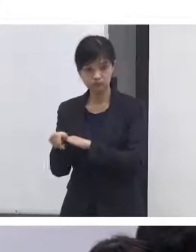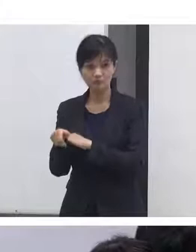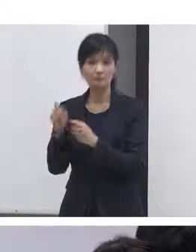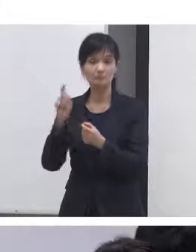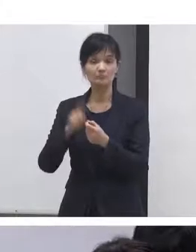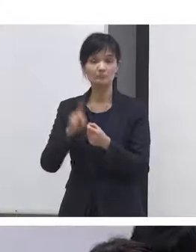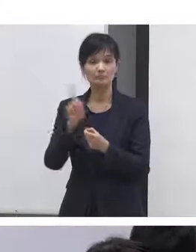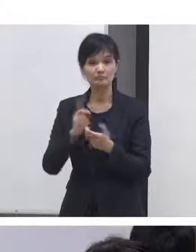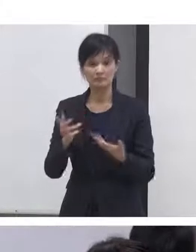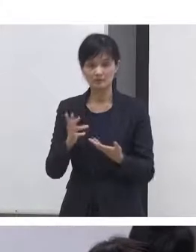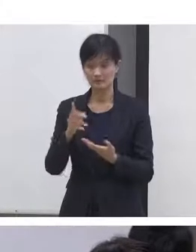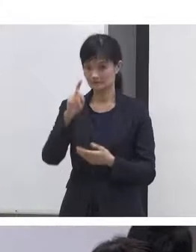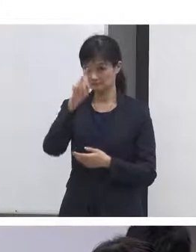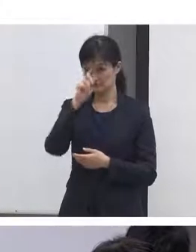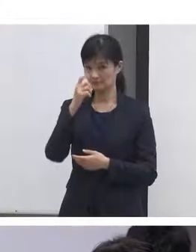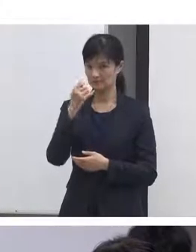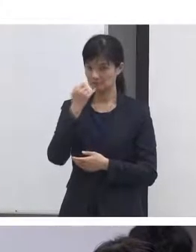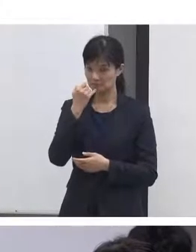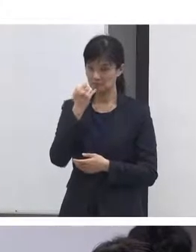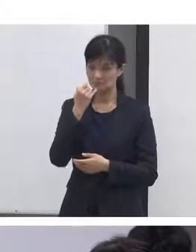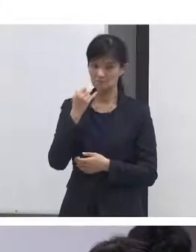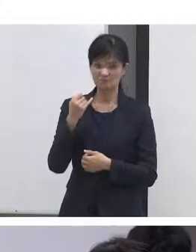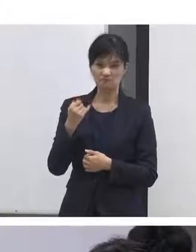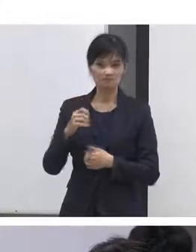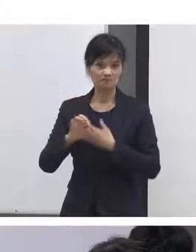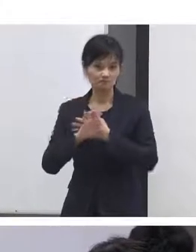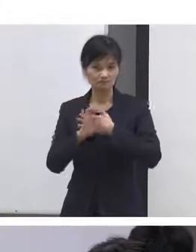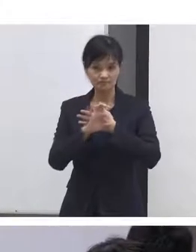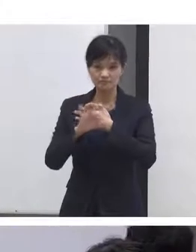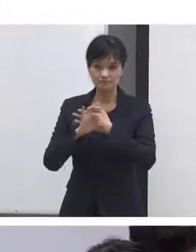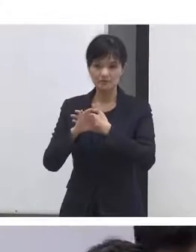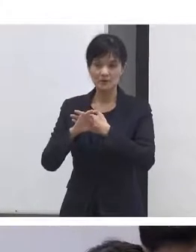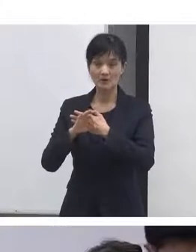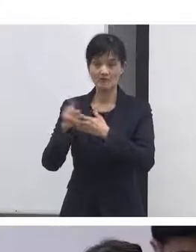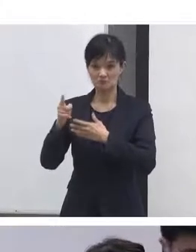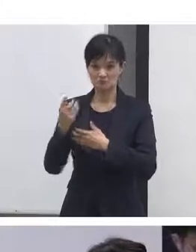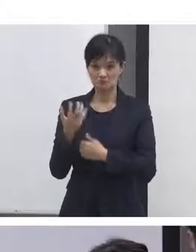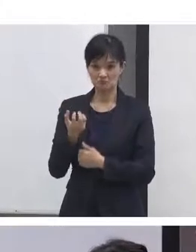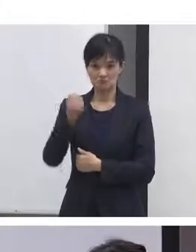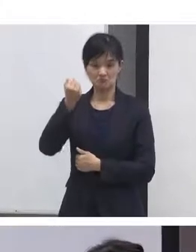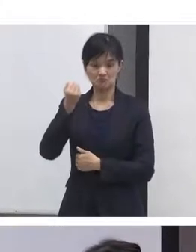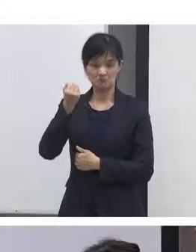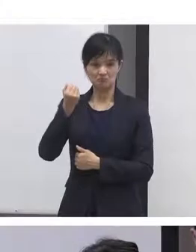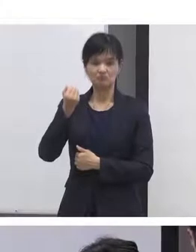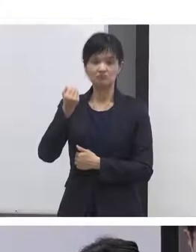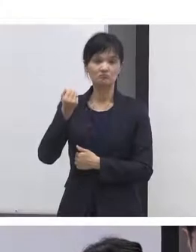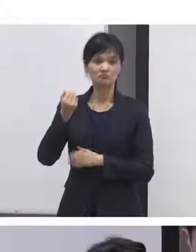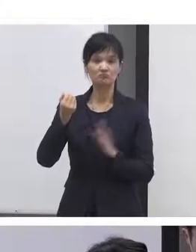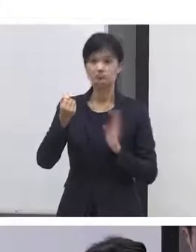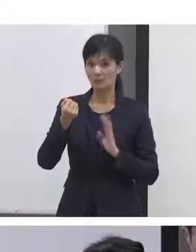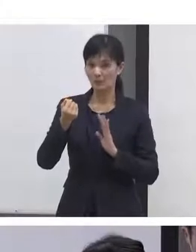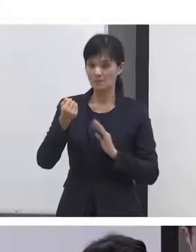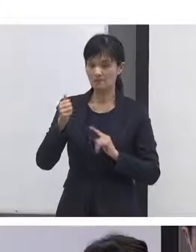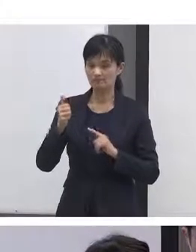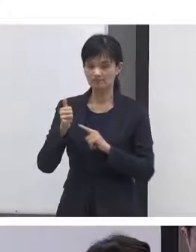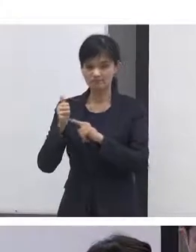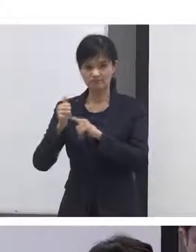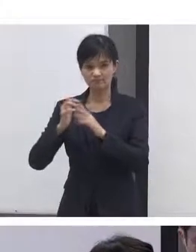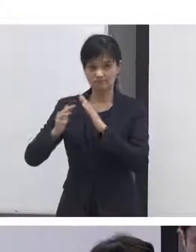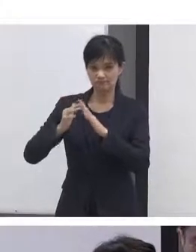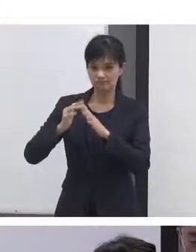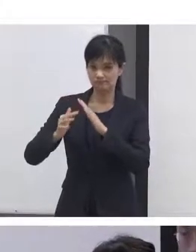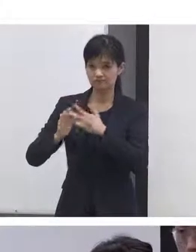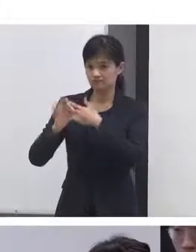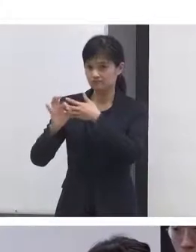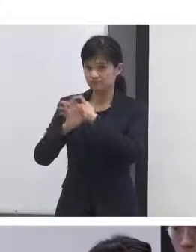阶层化的权力的方式，那这种阶层化的权力方式不只是在政府，也可能是在其他的领域。好，